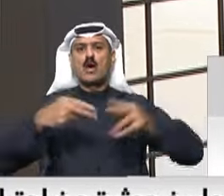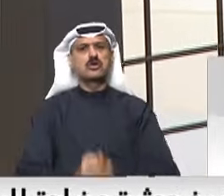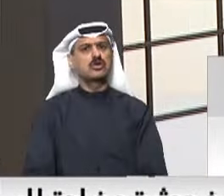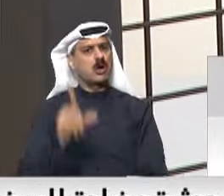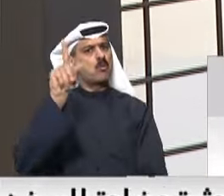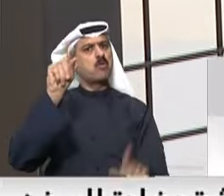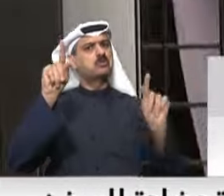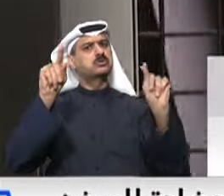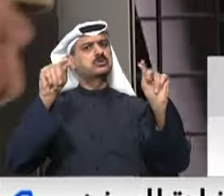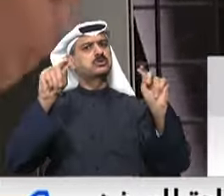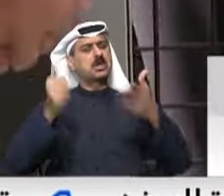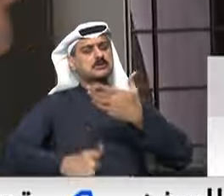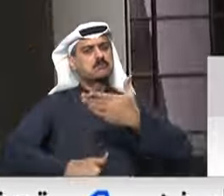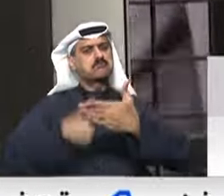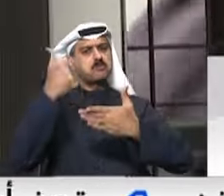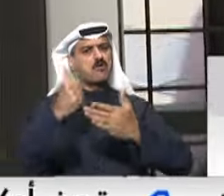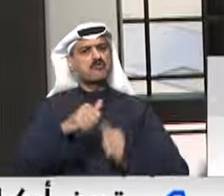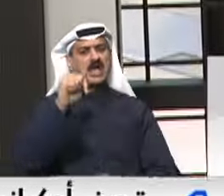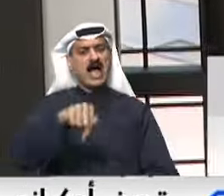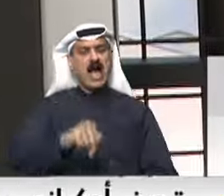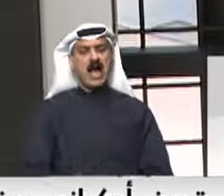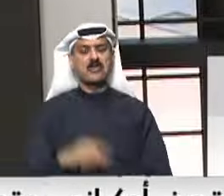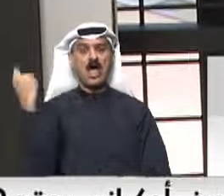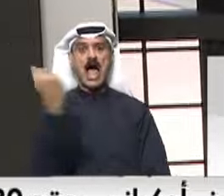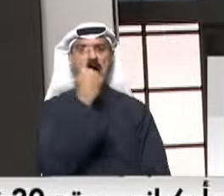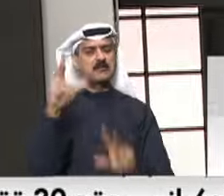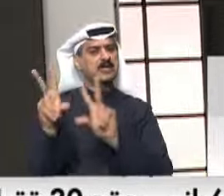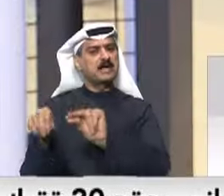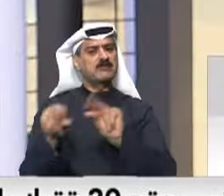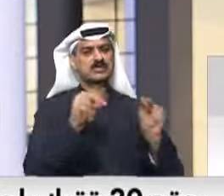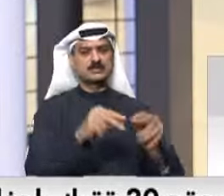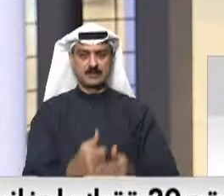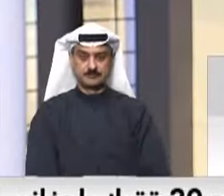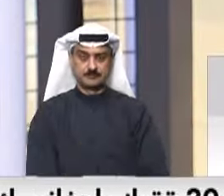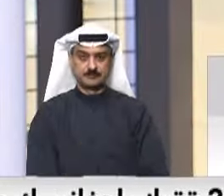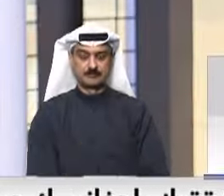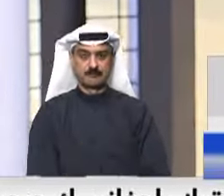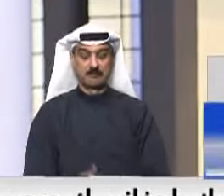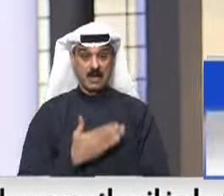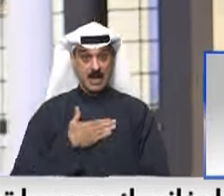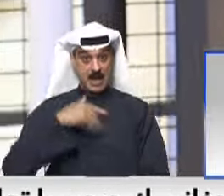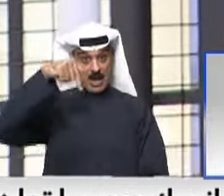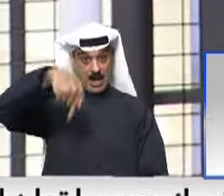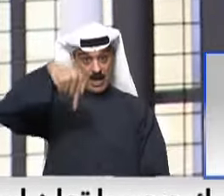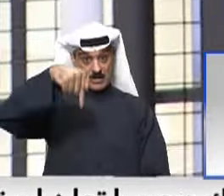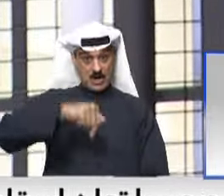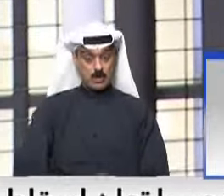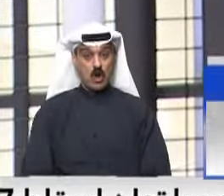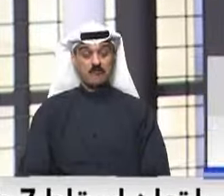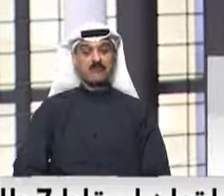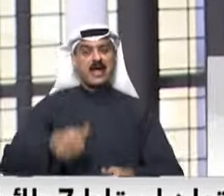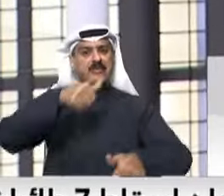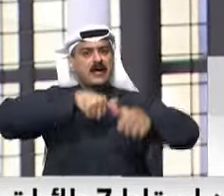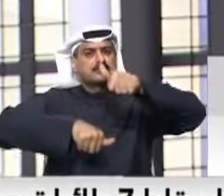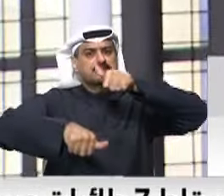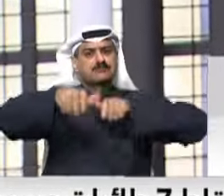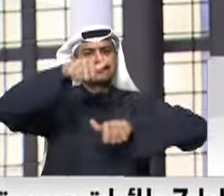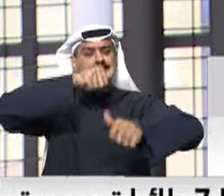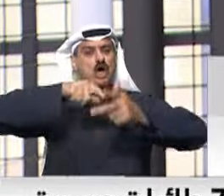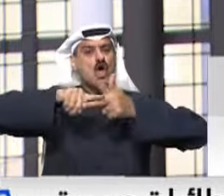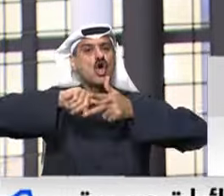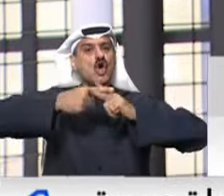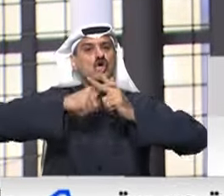عالية ومطابقة لأعلى المعايير المعتمدة. احنا اليوم حملتنا صنع في الكويت موجودين في